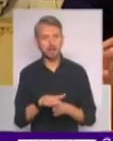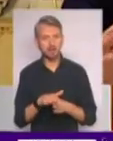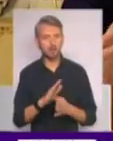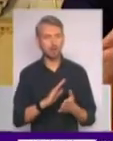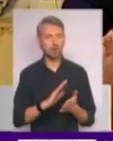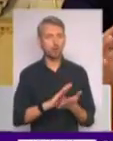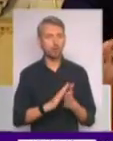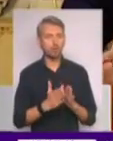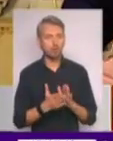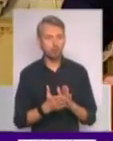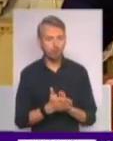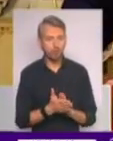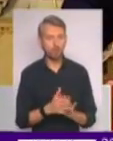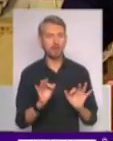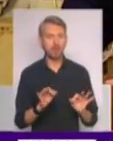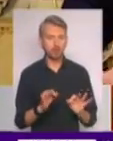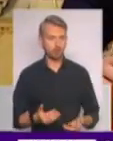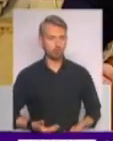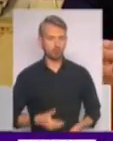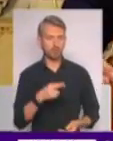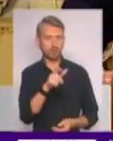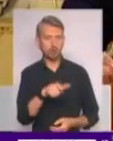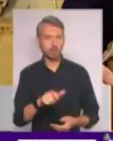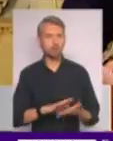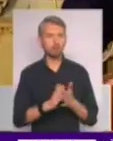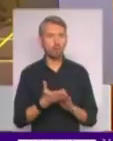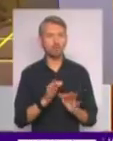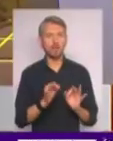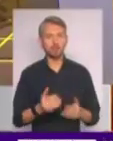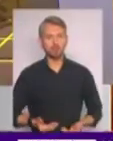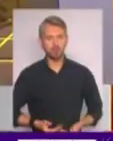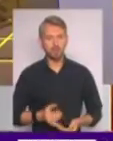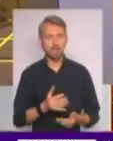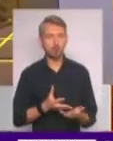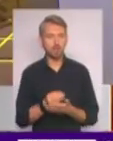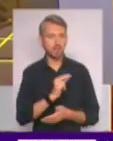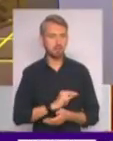умов належного проживання для людей, умов належного проживання і оплати праці.